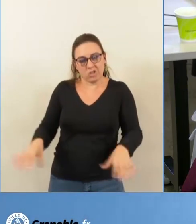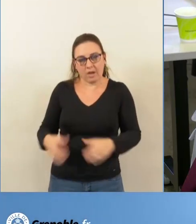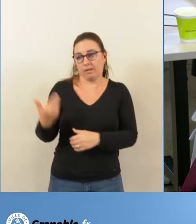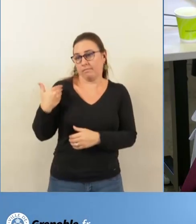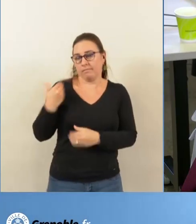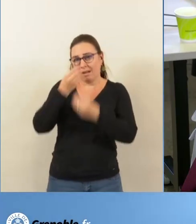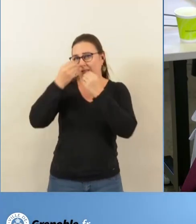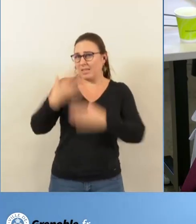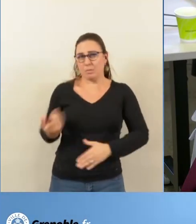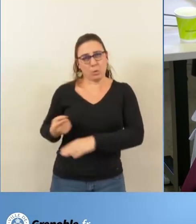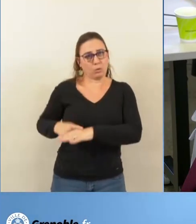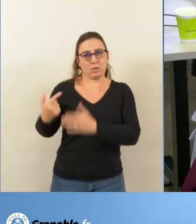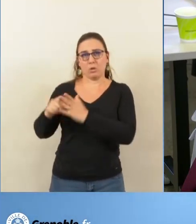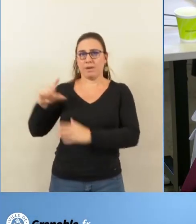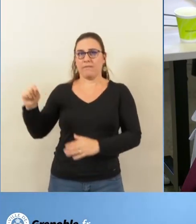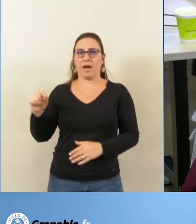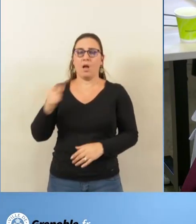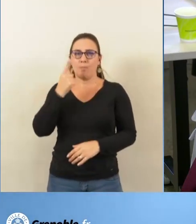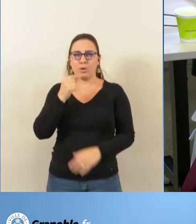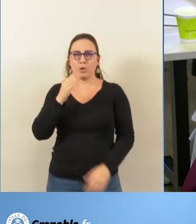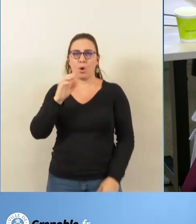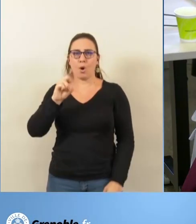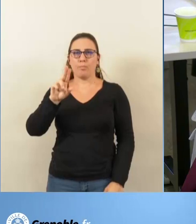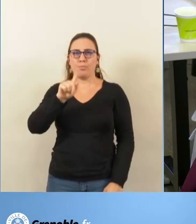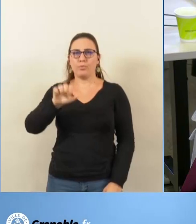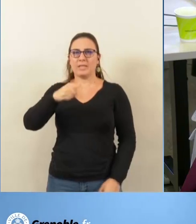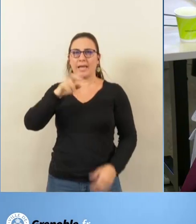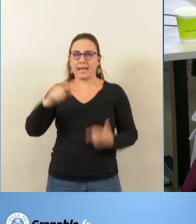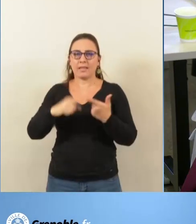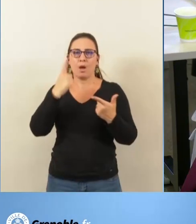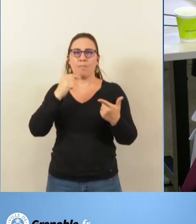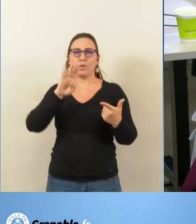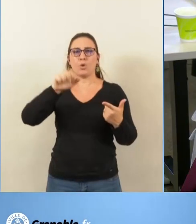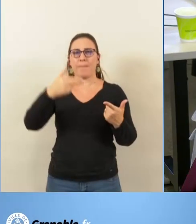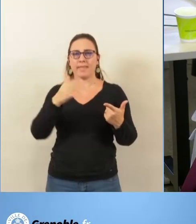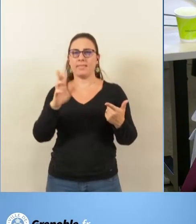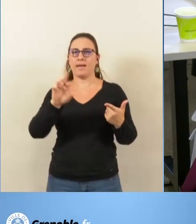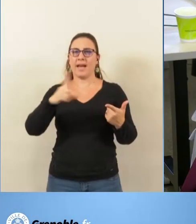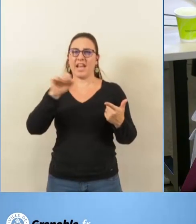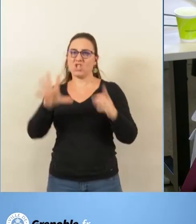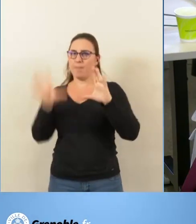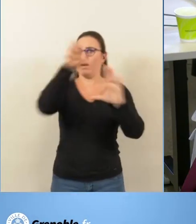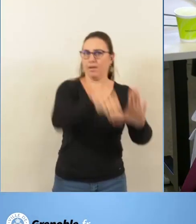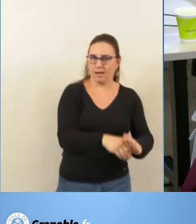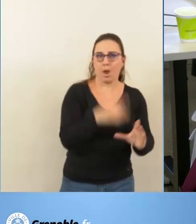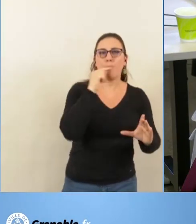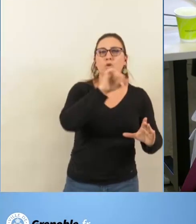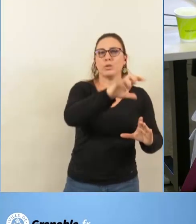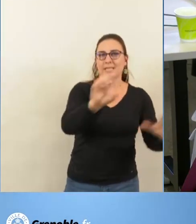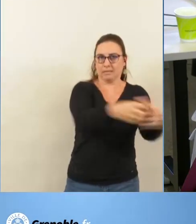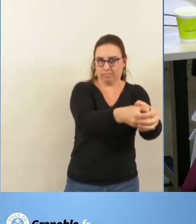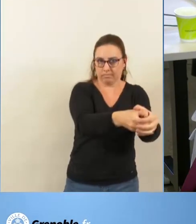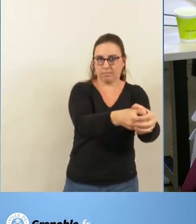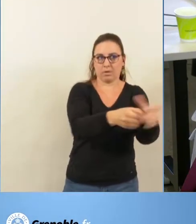dès le début du mandat de sadokuzaïenne le départ d'osnie ben reggaeb partie constituer un nouveau groupe à Olivier six venu